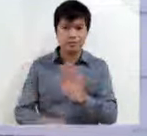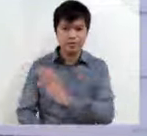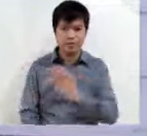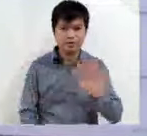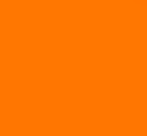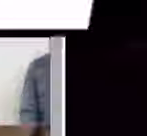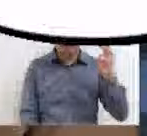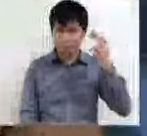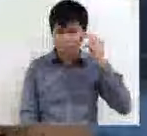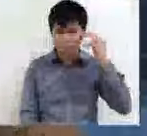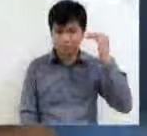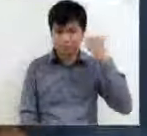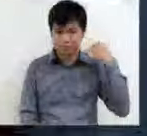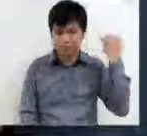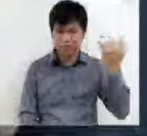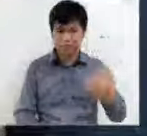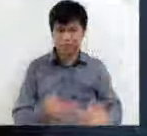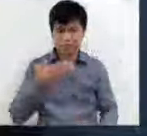Marfori.